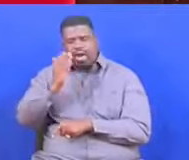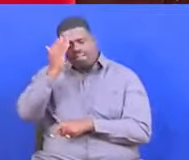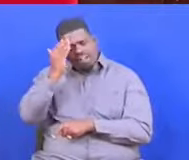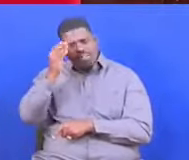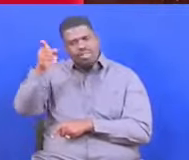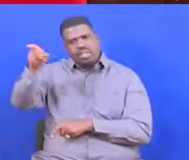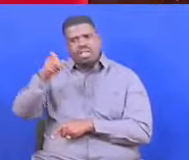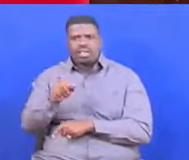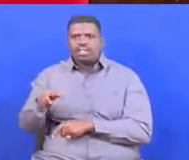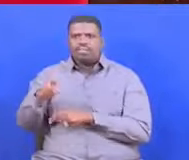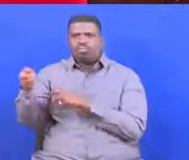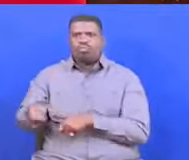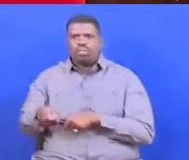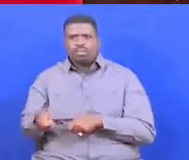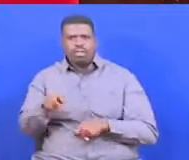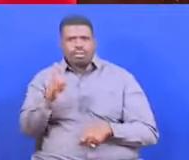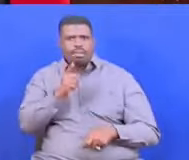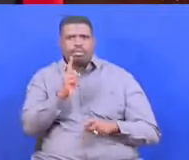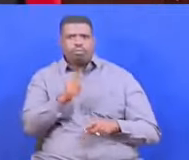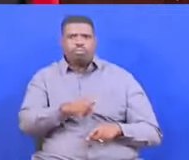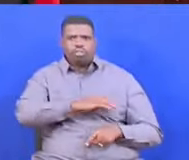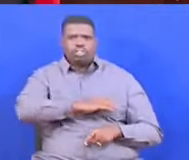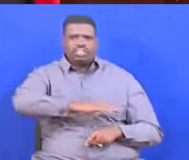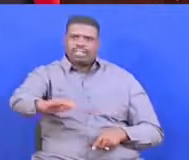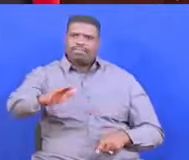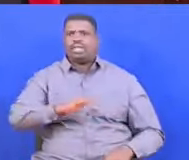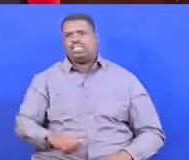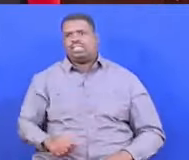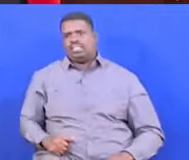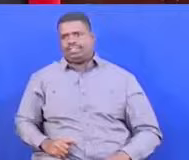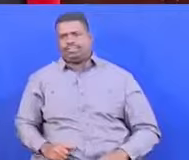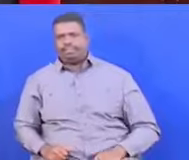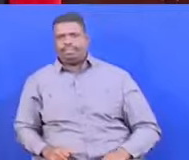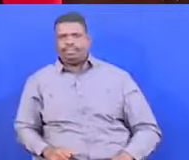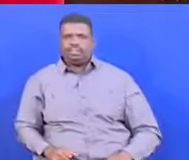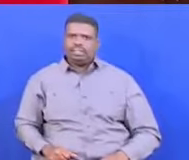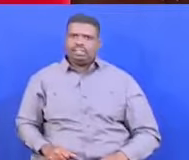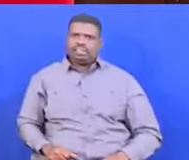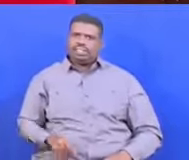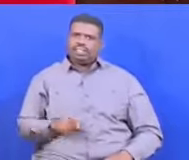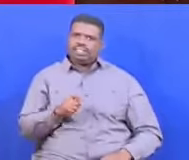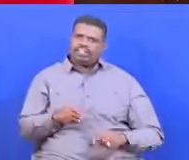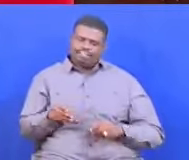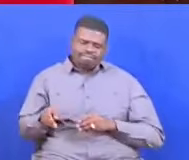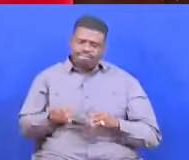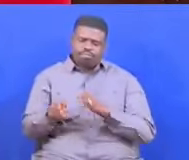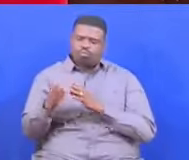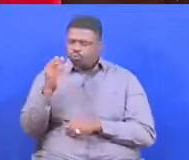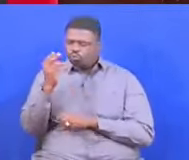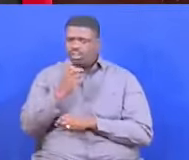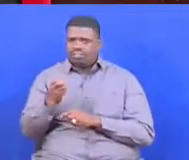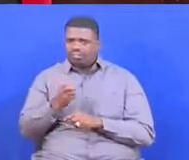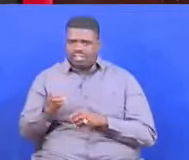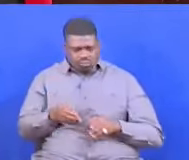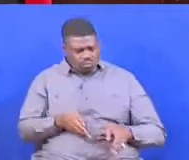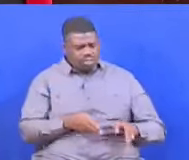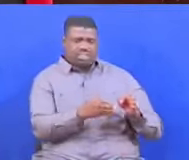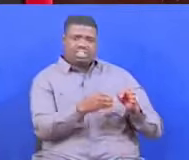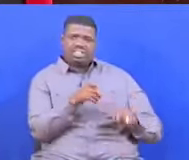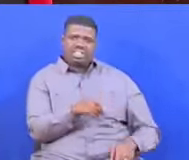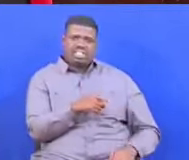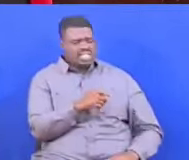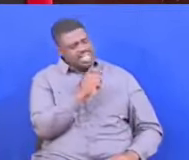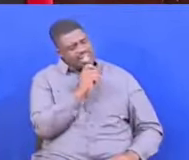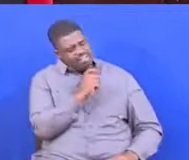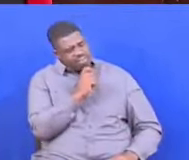kwamba ni mkulima na mama ambaye anaonekana yuko shambani kila wakati. Hii system hii ya kutafuta kwa njia hii ya ma interview